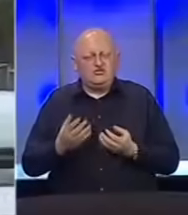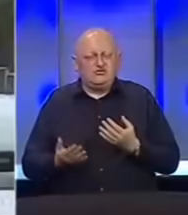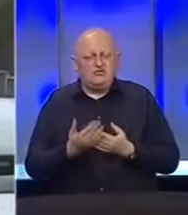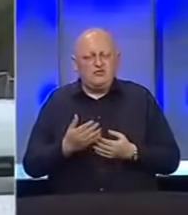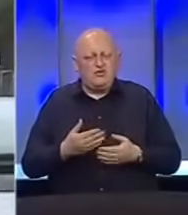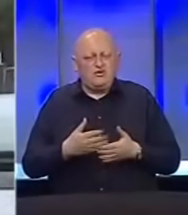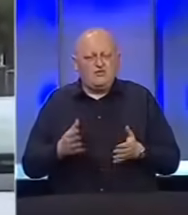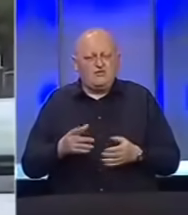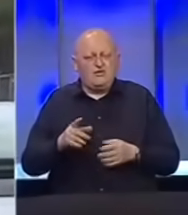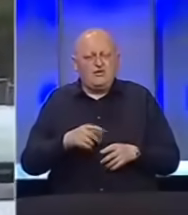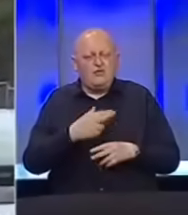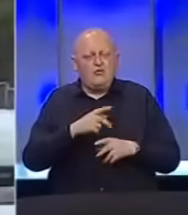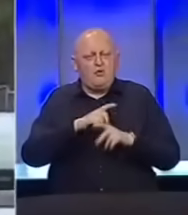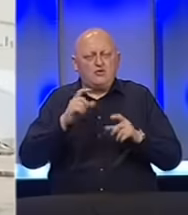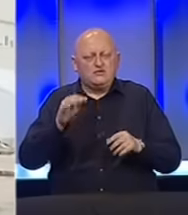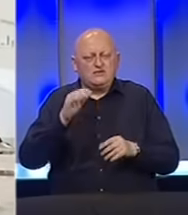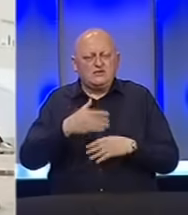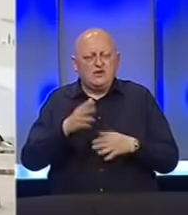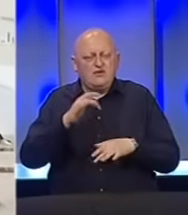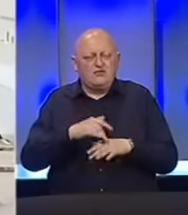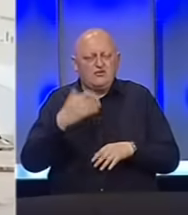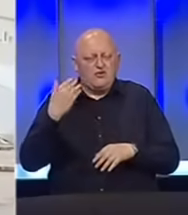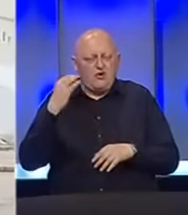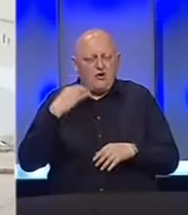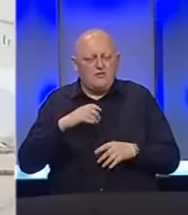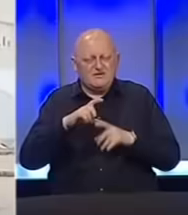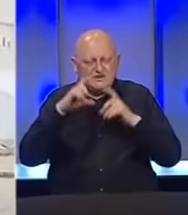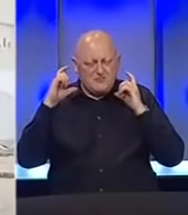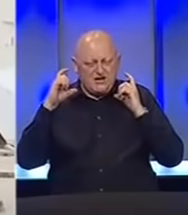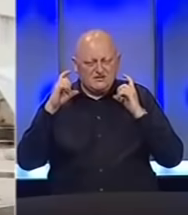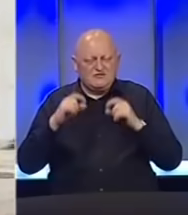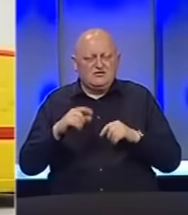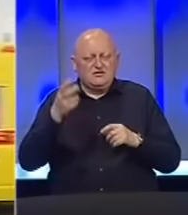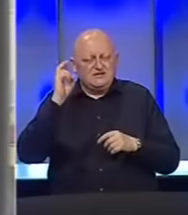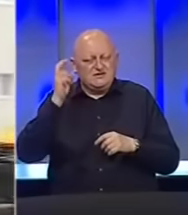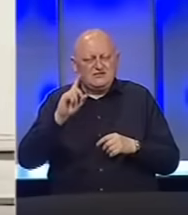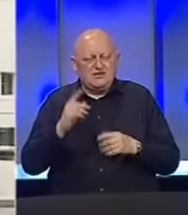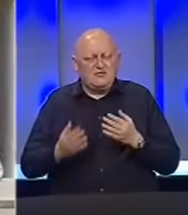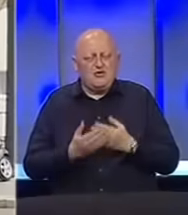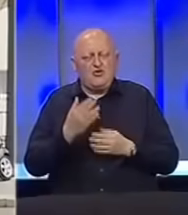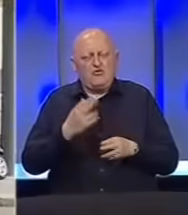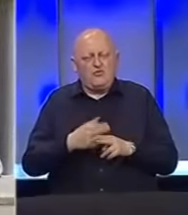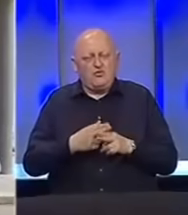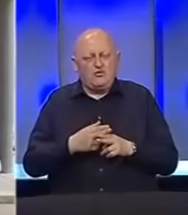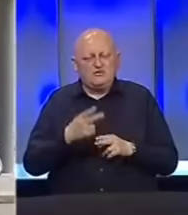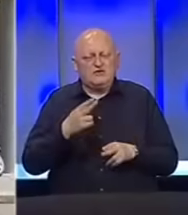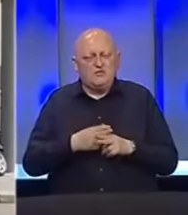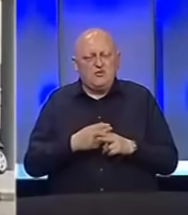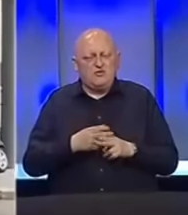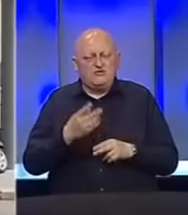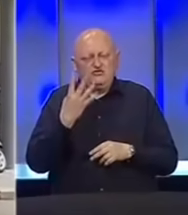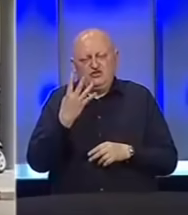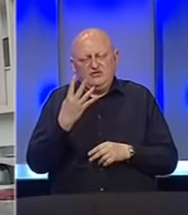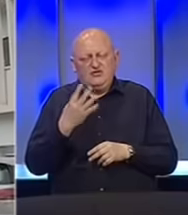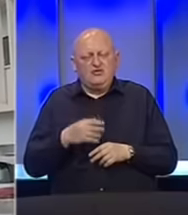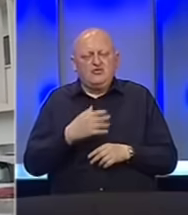ponovo otvorena COVID bolnica, a na javnim mjestima obavezne su maske. U Crnoj Gori nema novoinficiranih, a oboljelih je i dalje